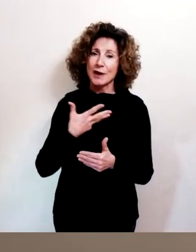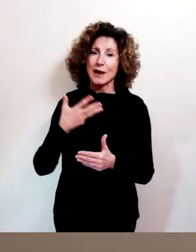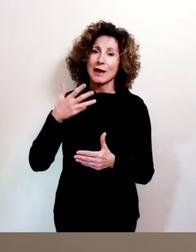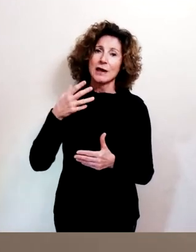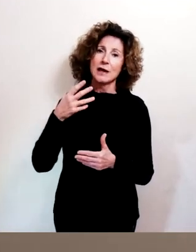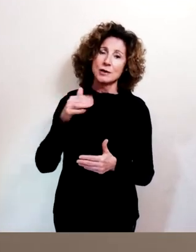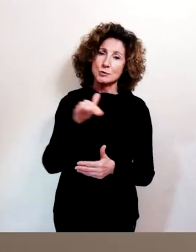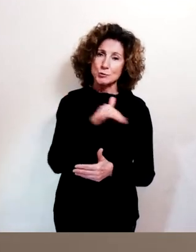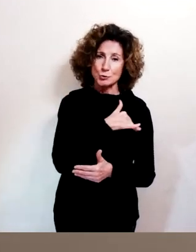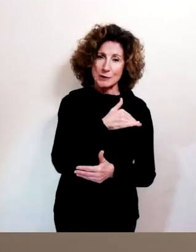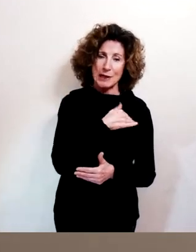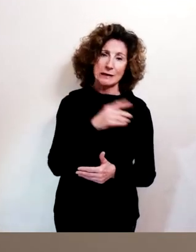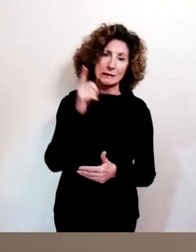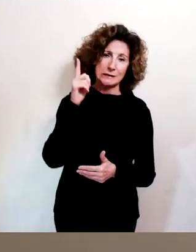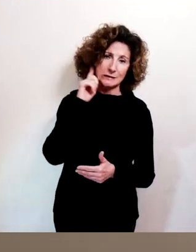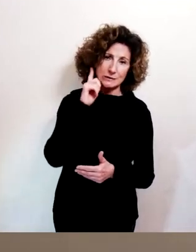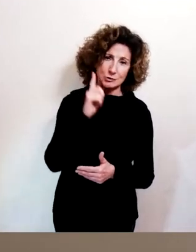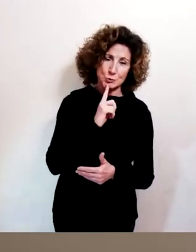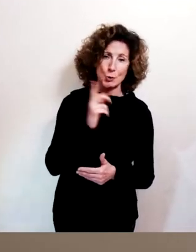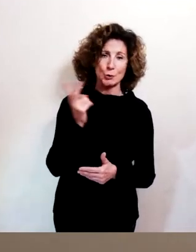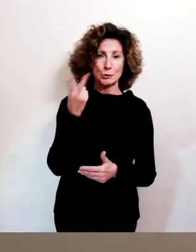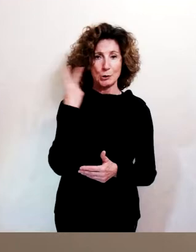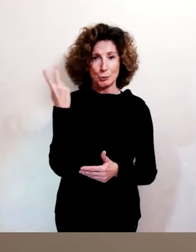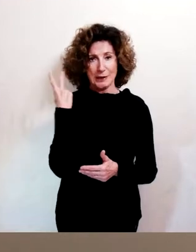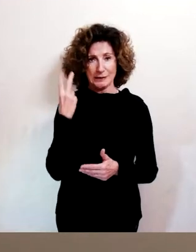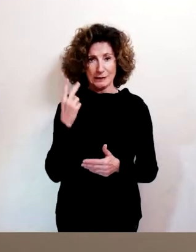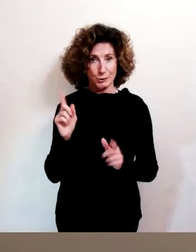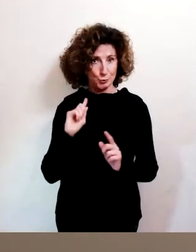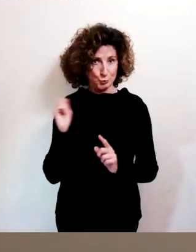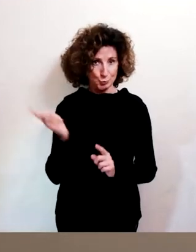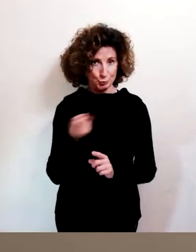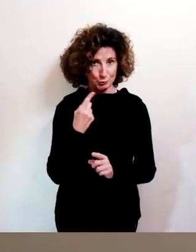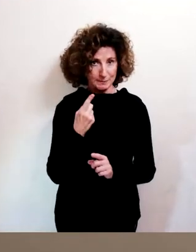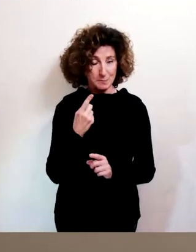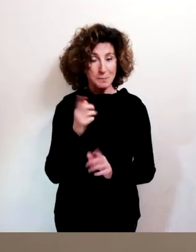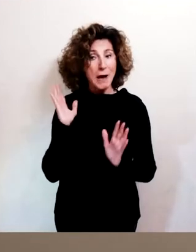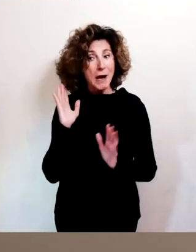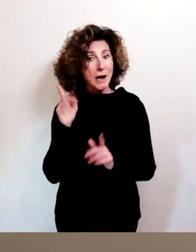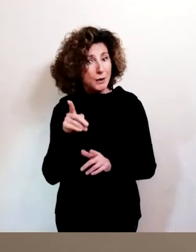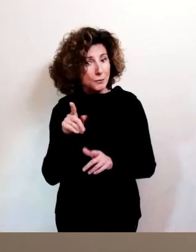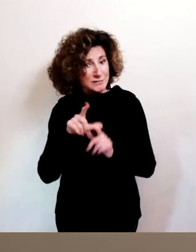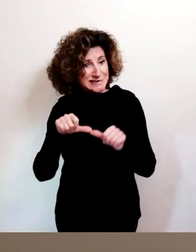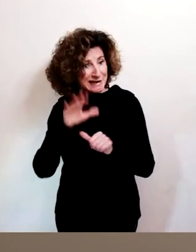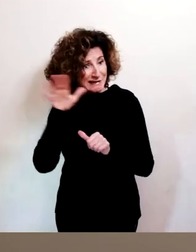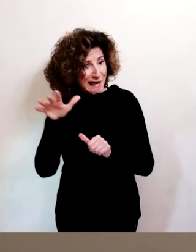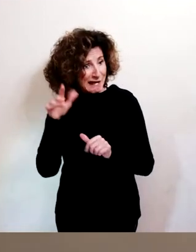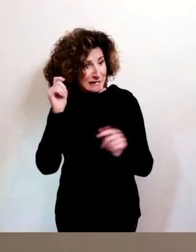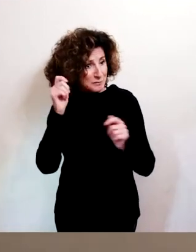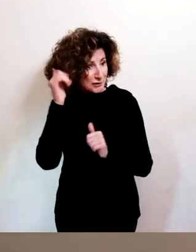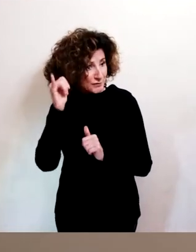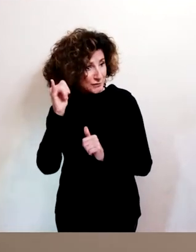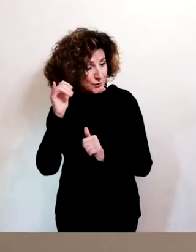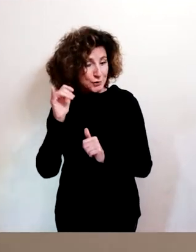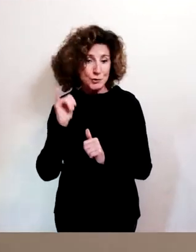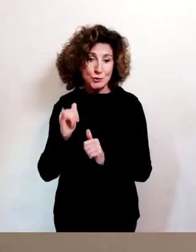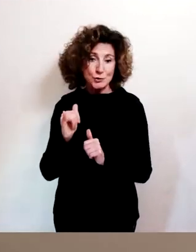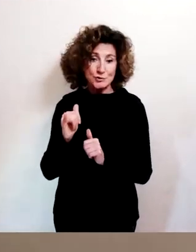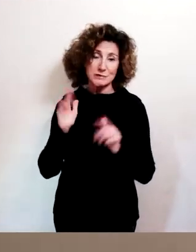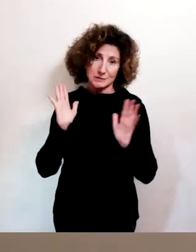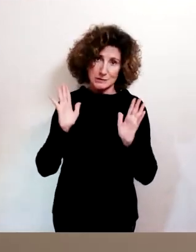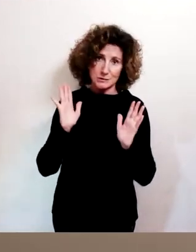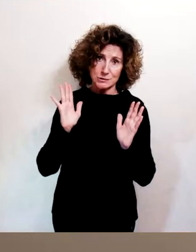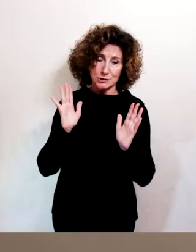di studenti sordi e studenti utente poi abbiamo per la